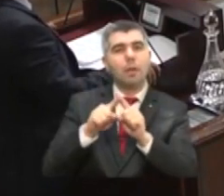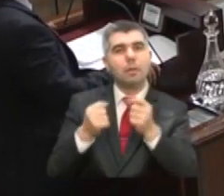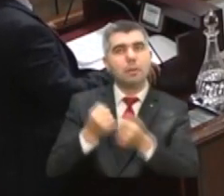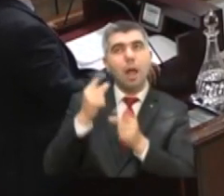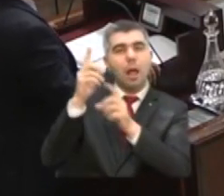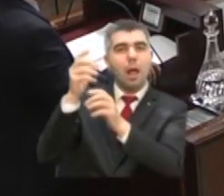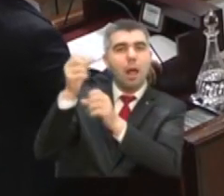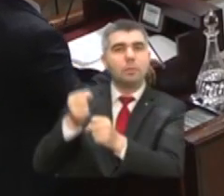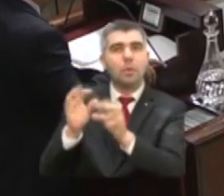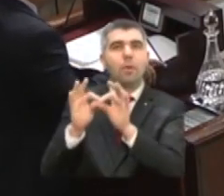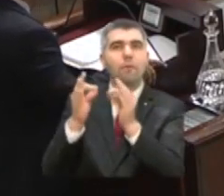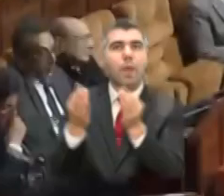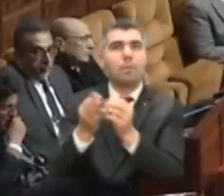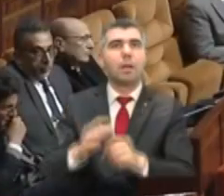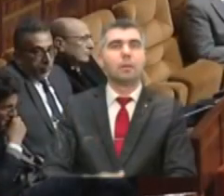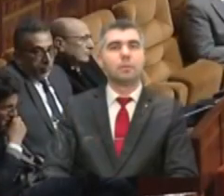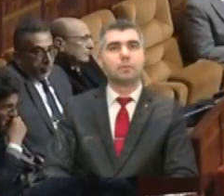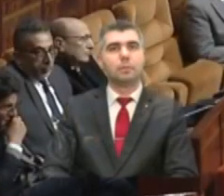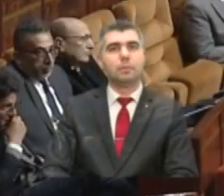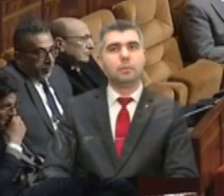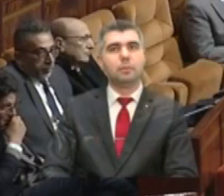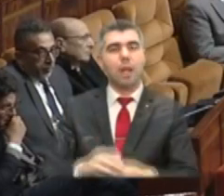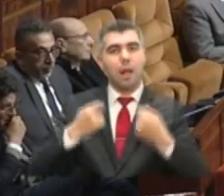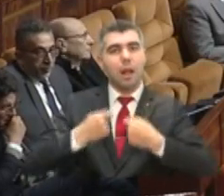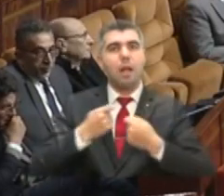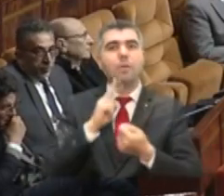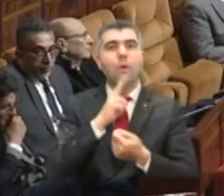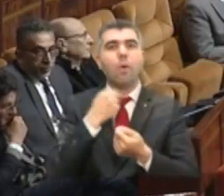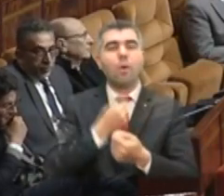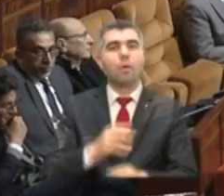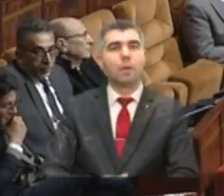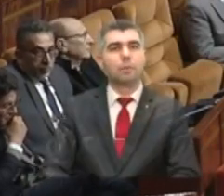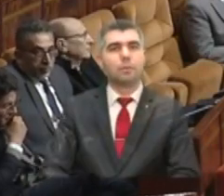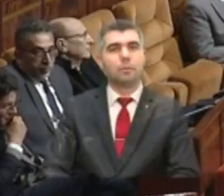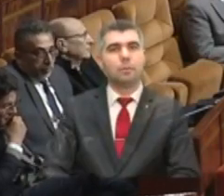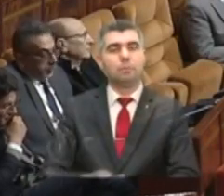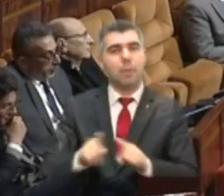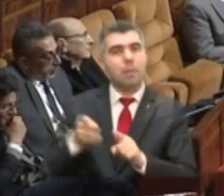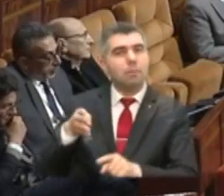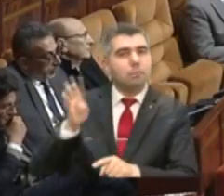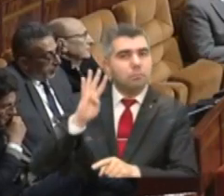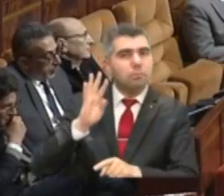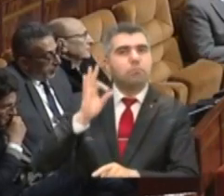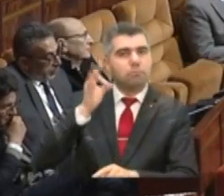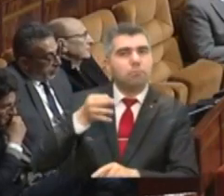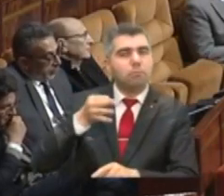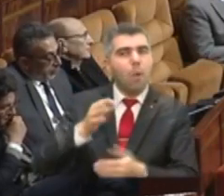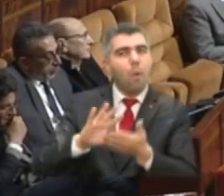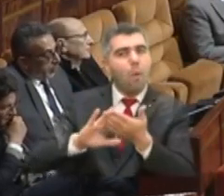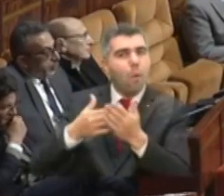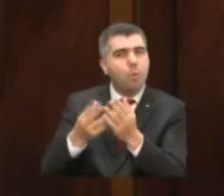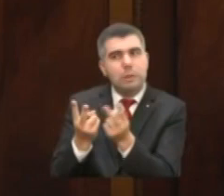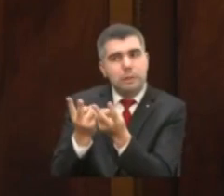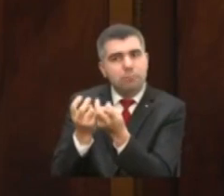وتعازينا الحارة لأسرهم. السيد رئيس الحكومة المحترم، أنصت باهتمام شديد لكل ما تفضلتم